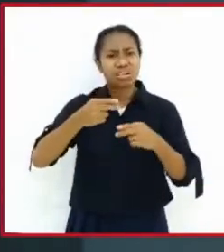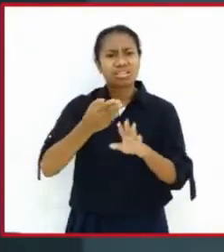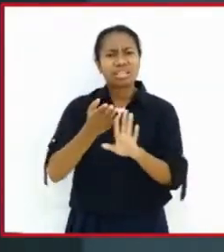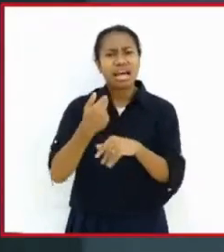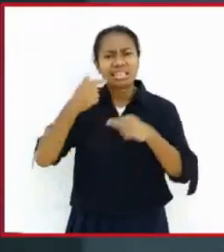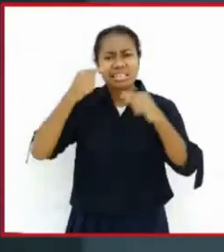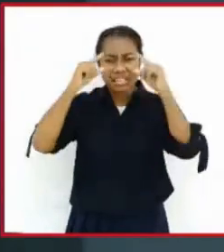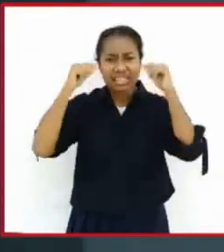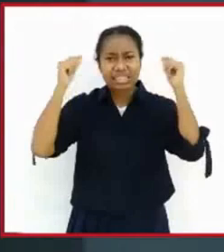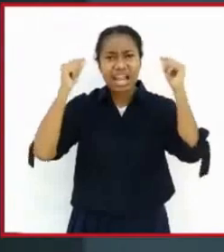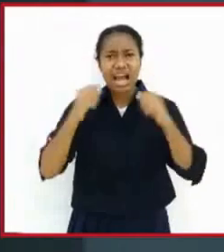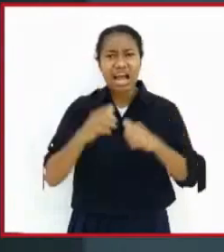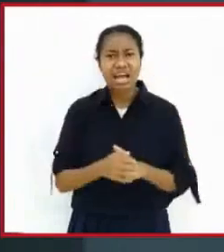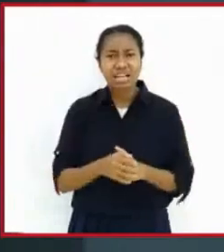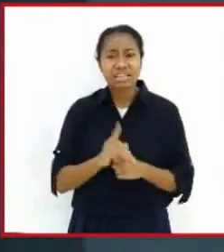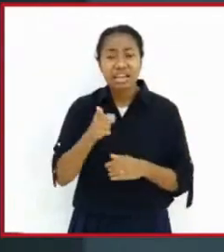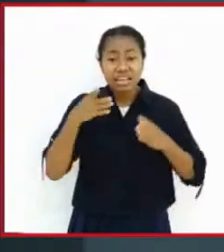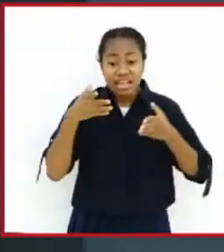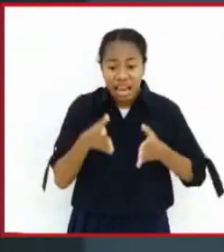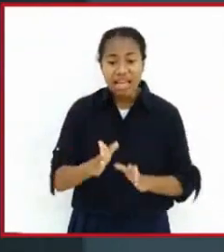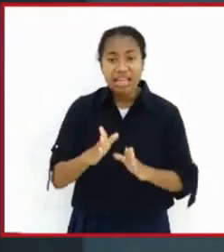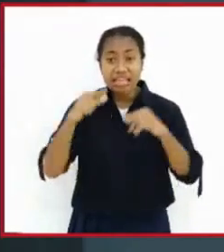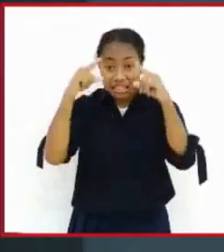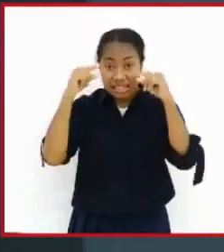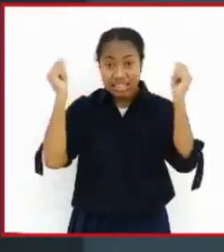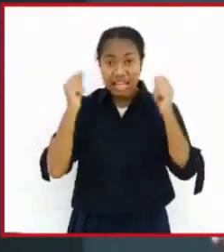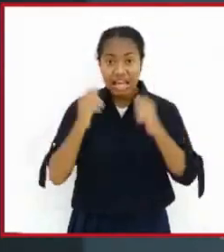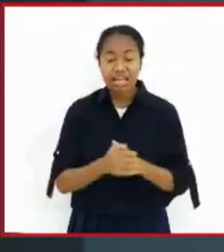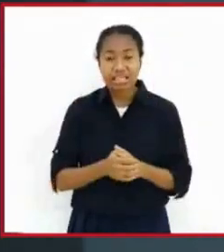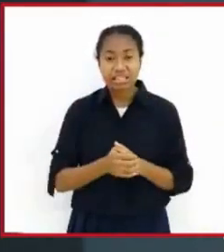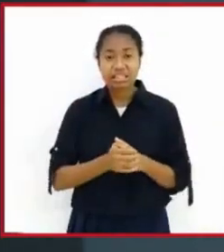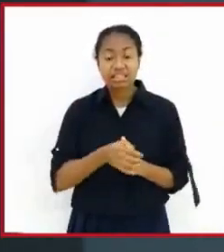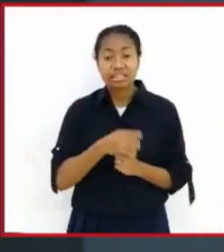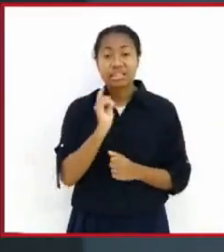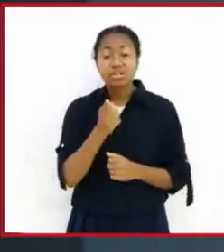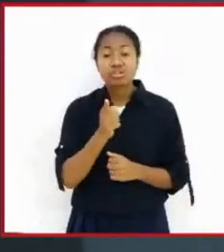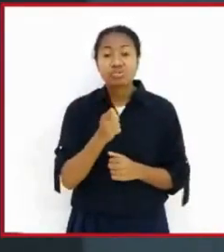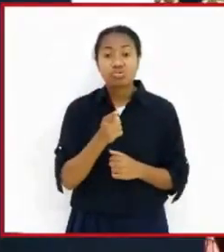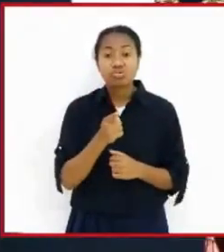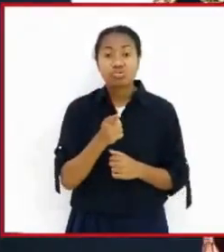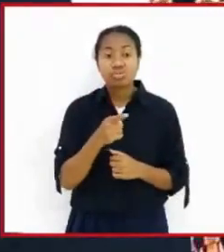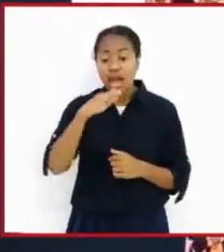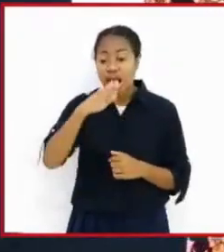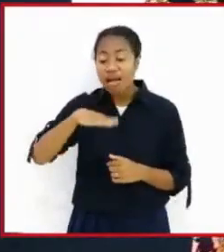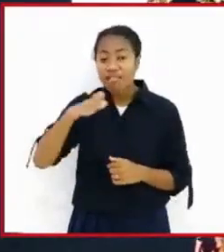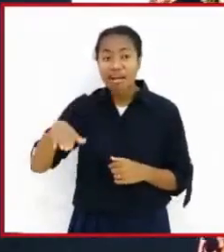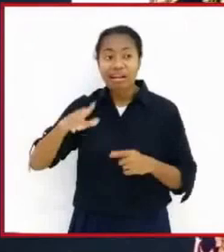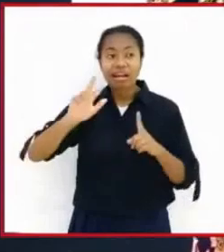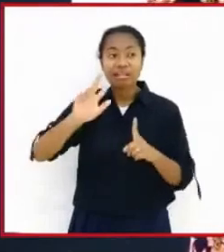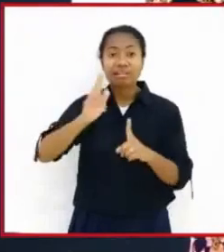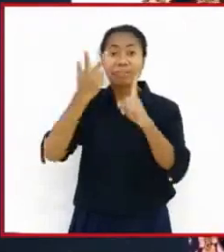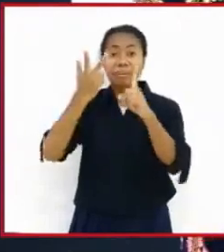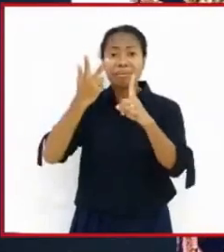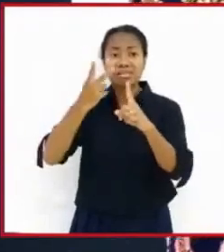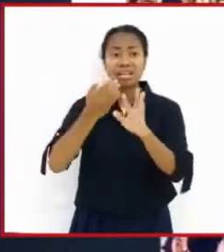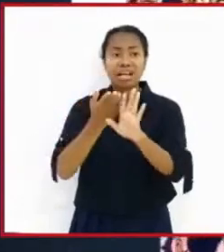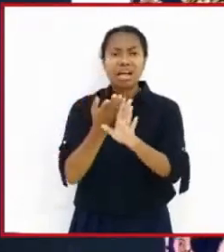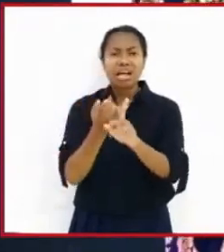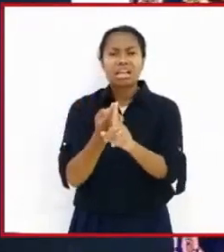dia lahir di nanjing China Hai anak ke-18 dari 24